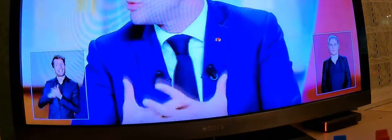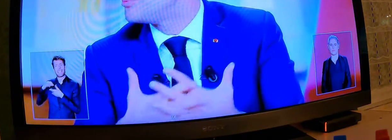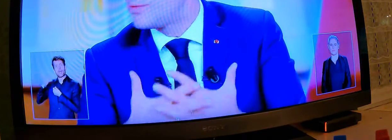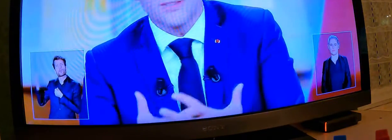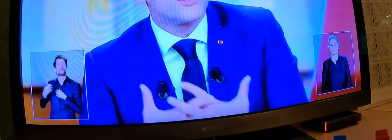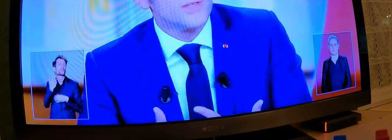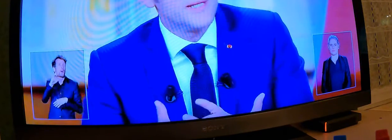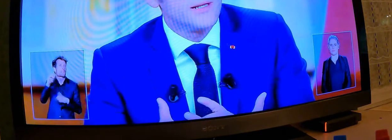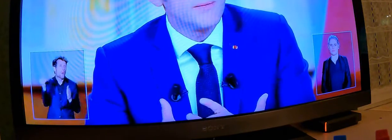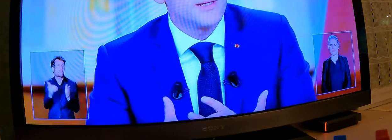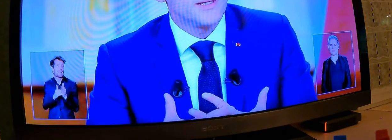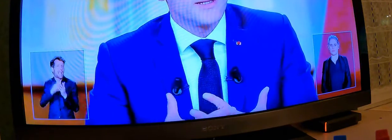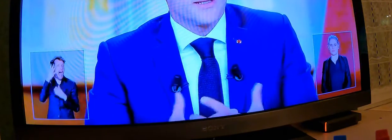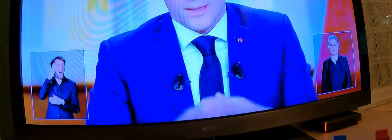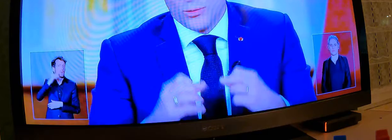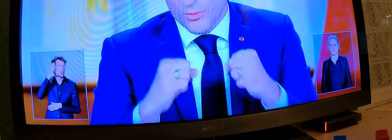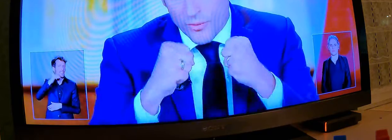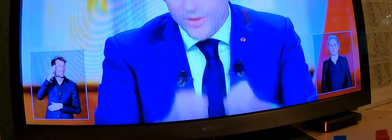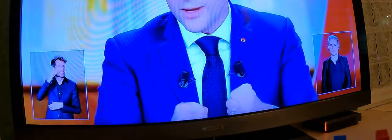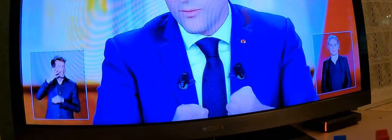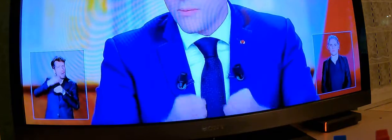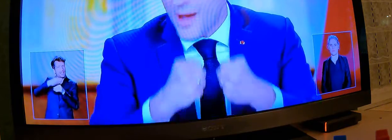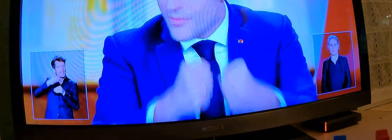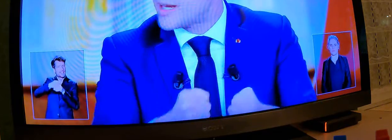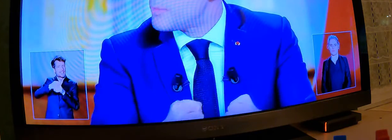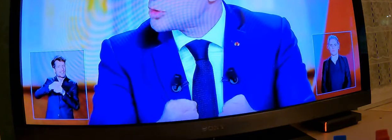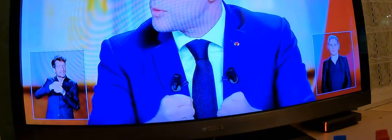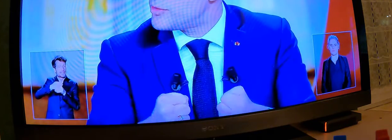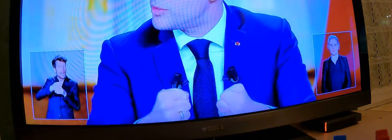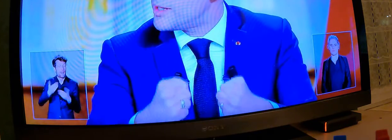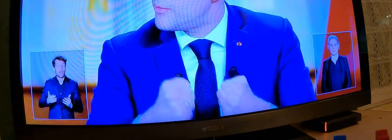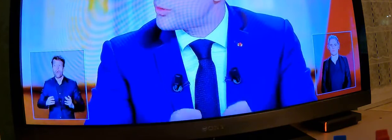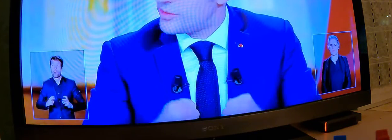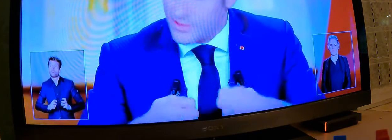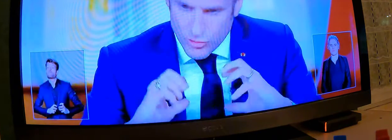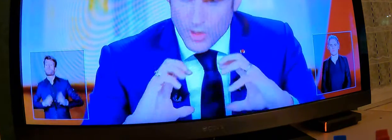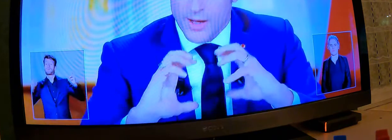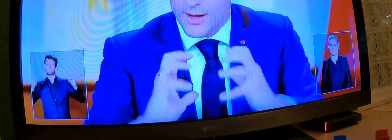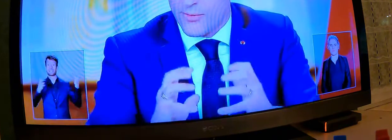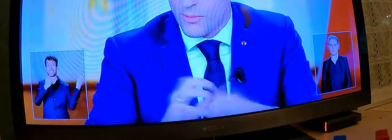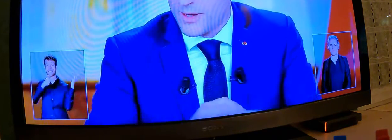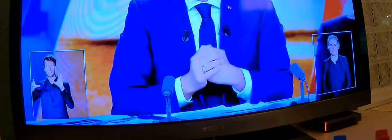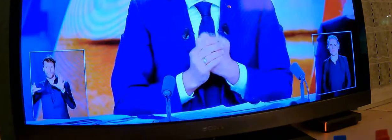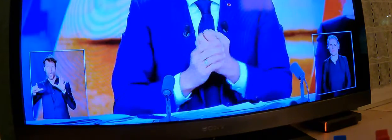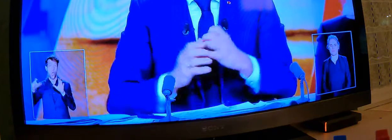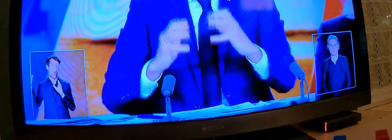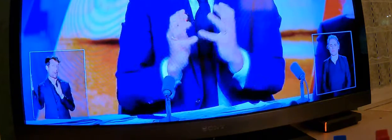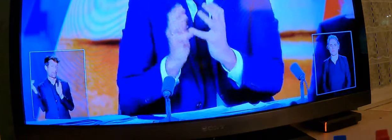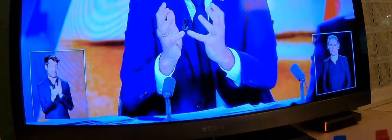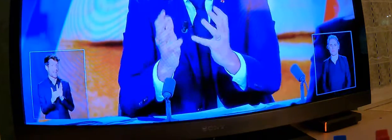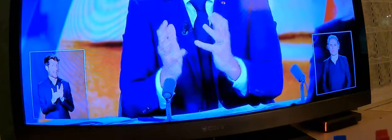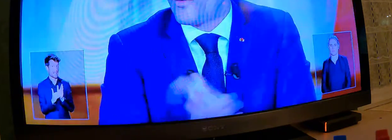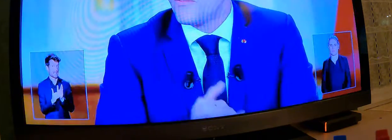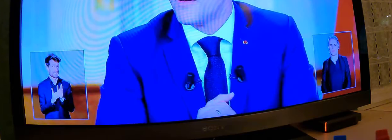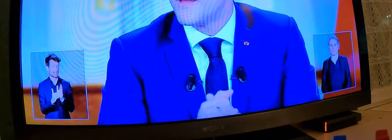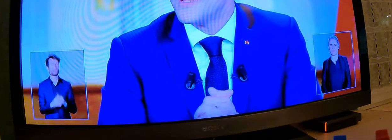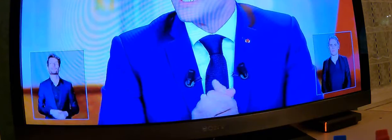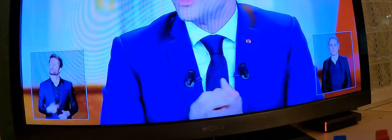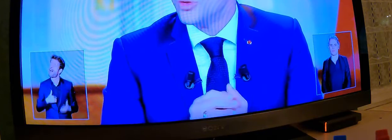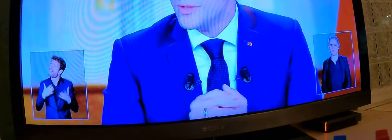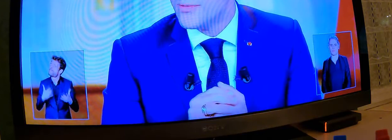Il y en a aujourd'hui plus de 710 000. Et nous avons fait une réforme avec les branches professionnelles. Fort de celle-ci, je veux réformer le lycée professionnel et puis aller vers une